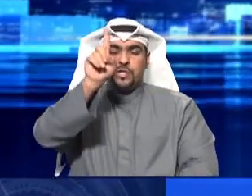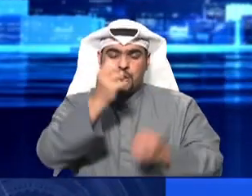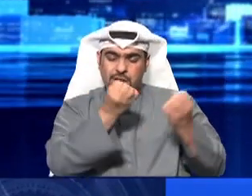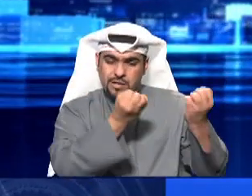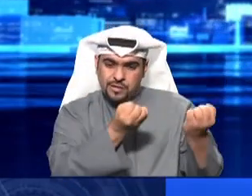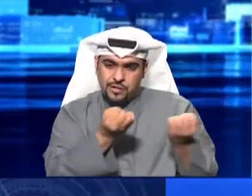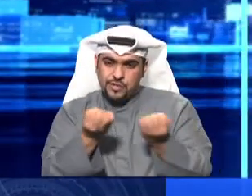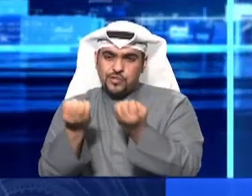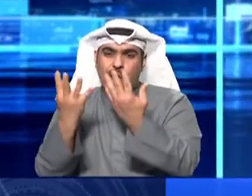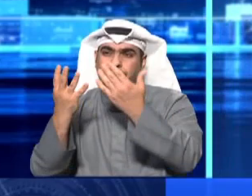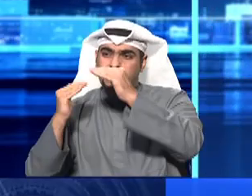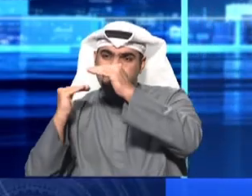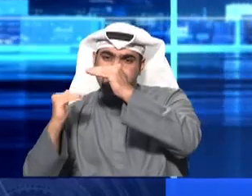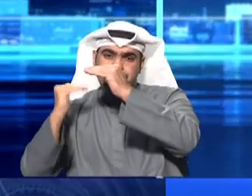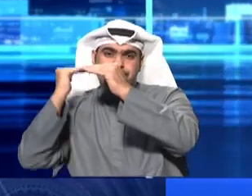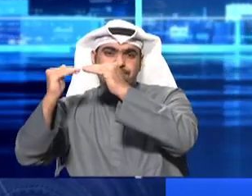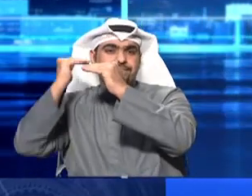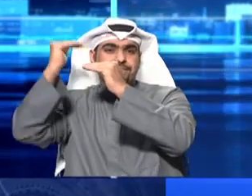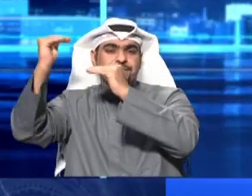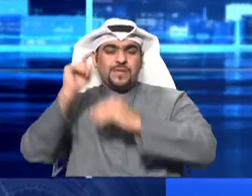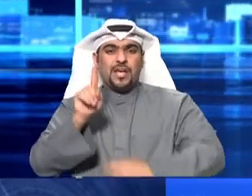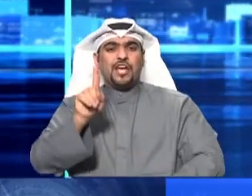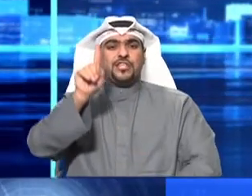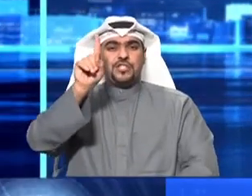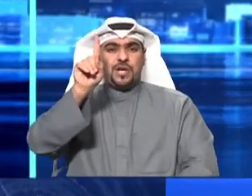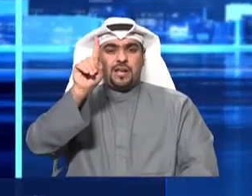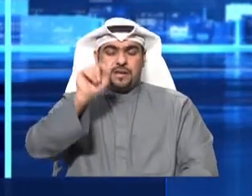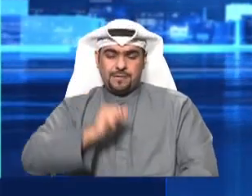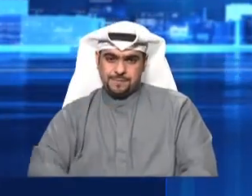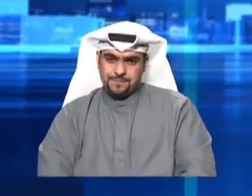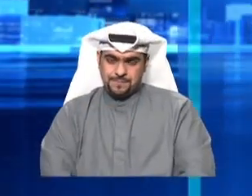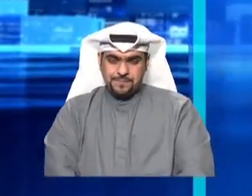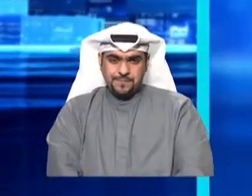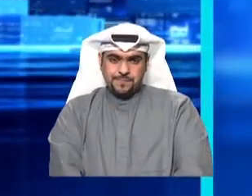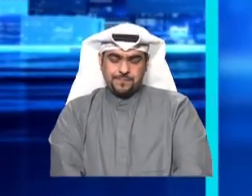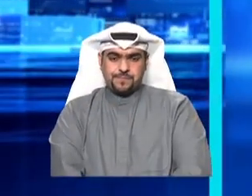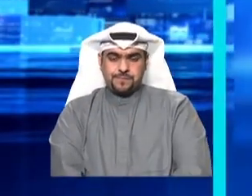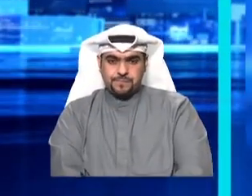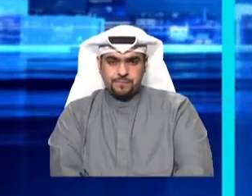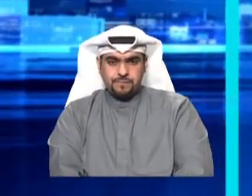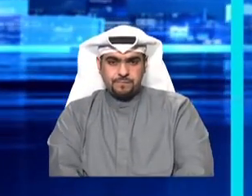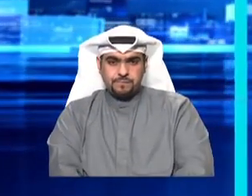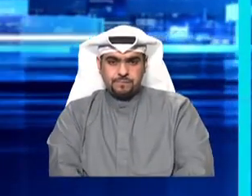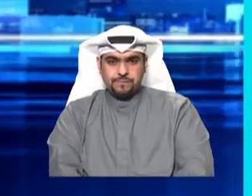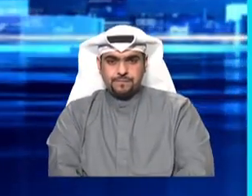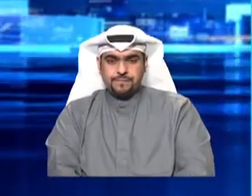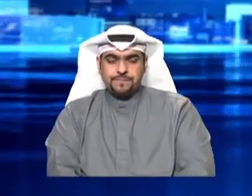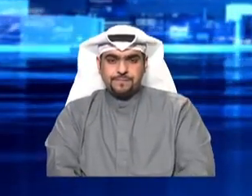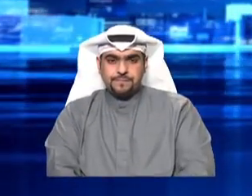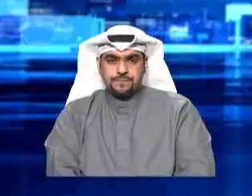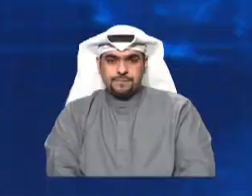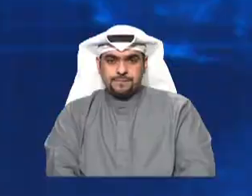ورضوانه وأن يسكنه فسيح جناته وأن لا يريه مكروها بعزيز.